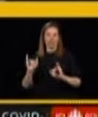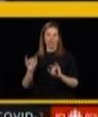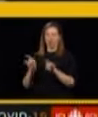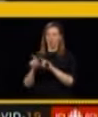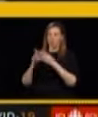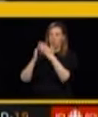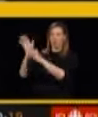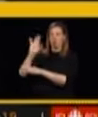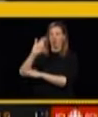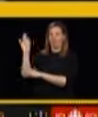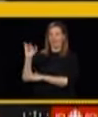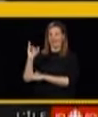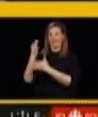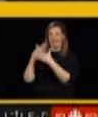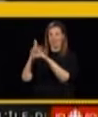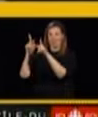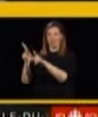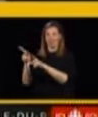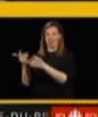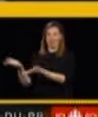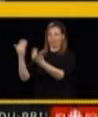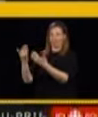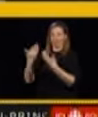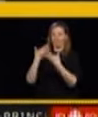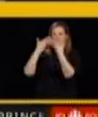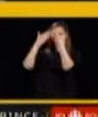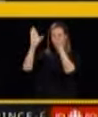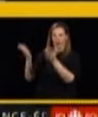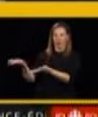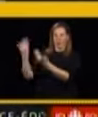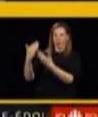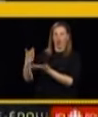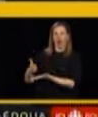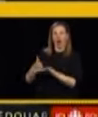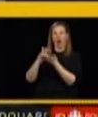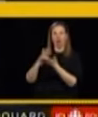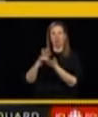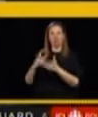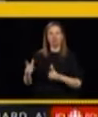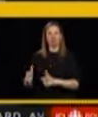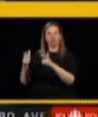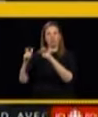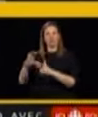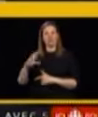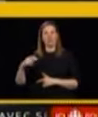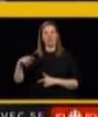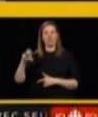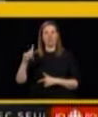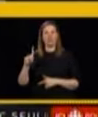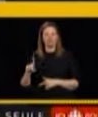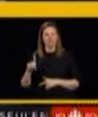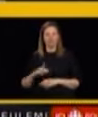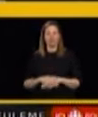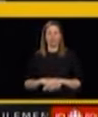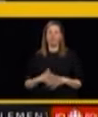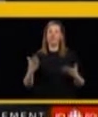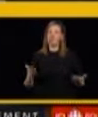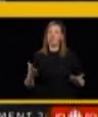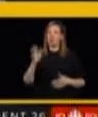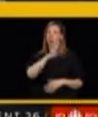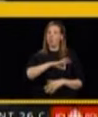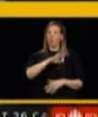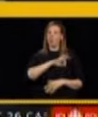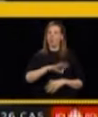toutes les personnes qui pouvaient nous envoyer, là, qui sont capables d'aider dans les CHSLD. Je veux aussi profiter de